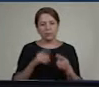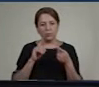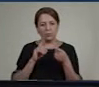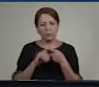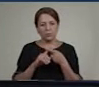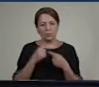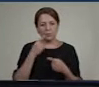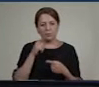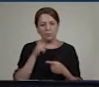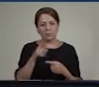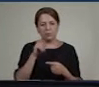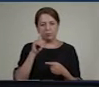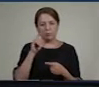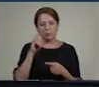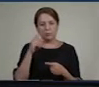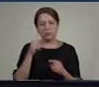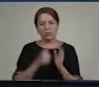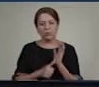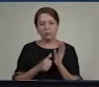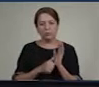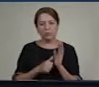qo'shamiz 1360 ni.